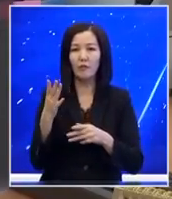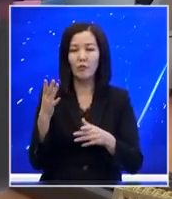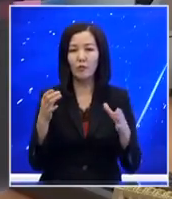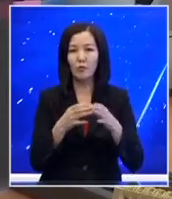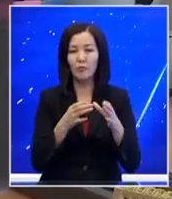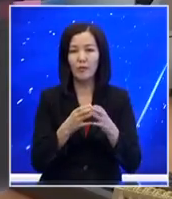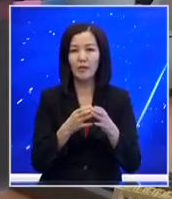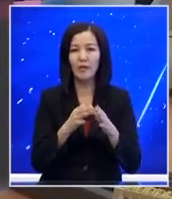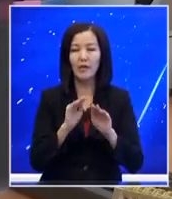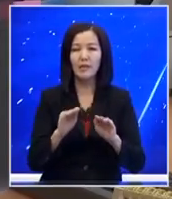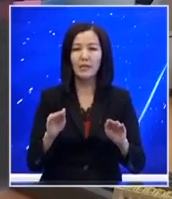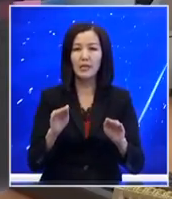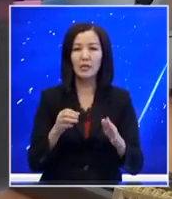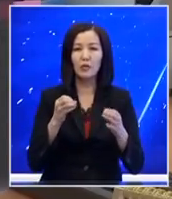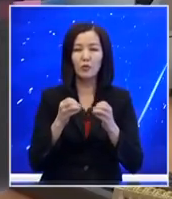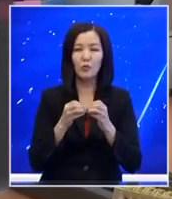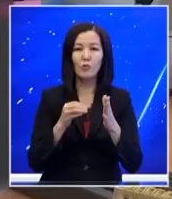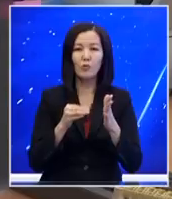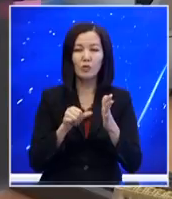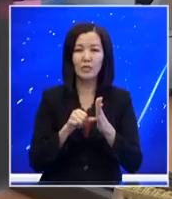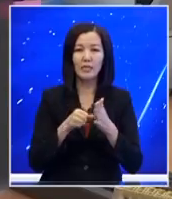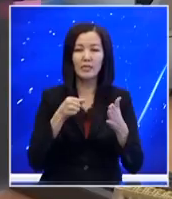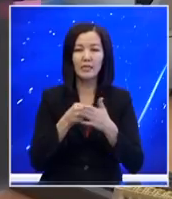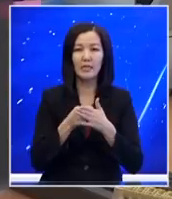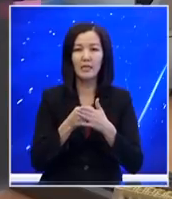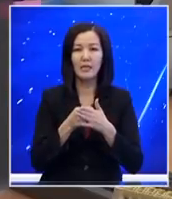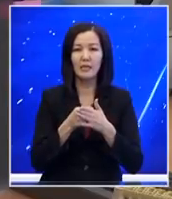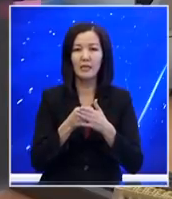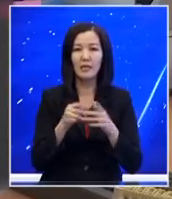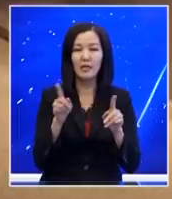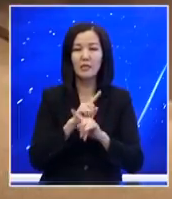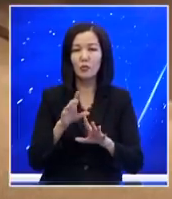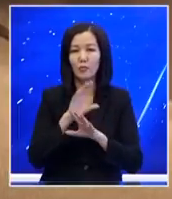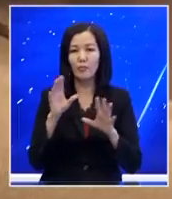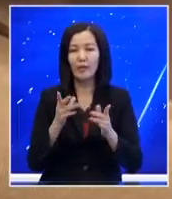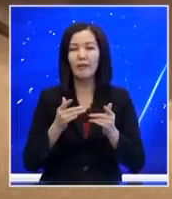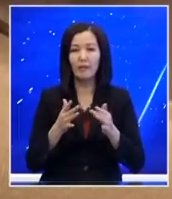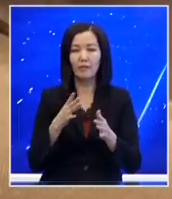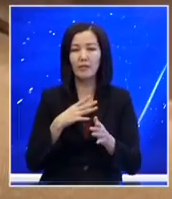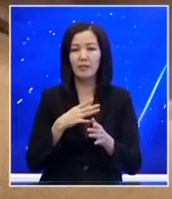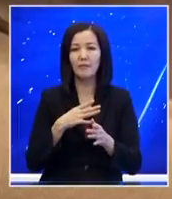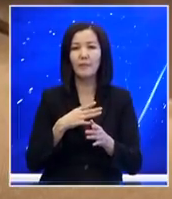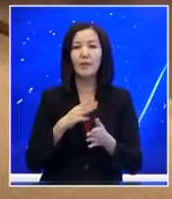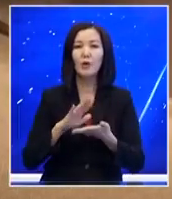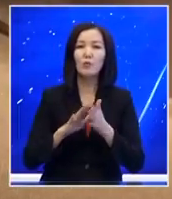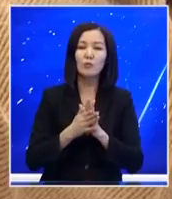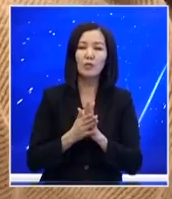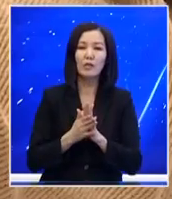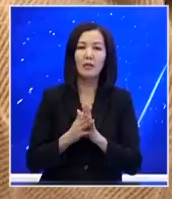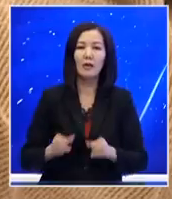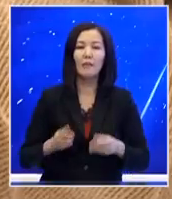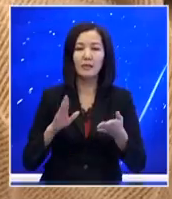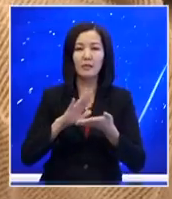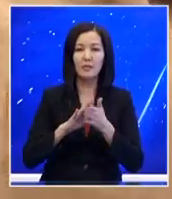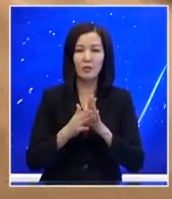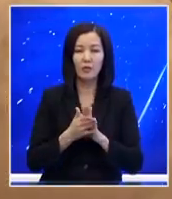групп, а также дети-инвалиды до 16 лет и опекуны детей с особыми потребностями. Следует отметить, в условиях чрезвычайного положения,